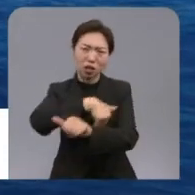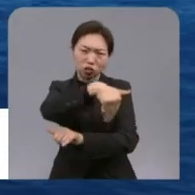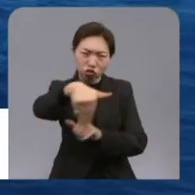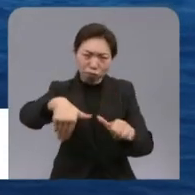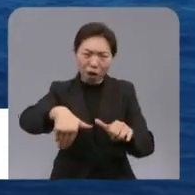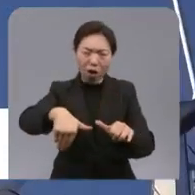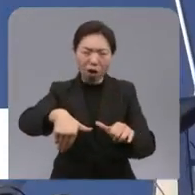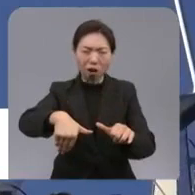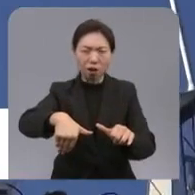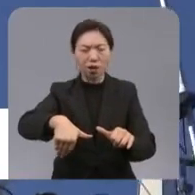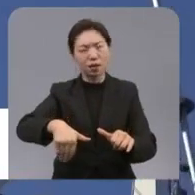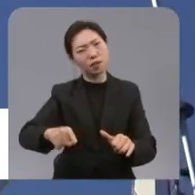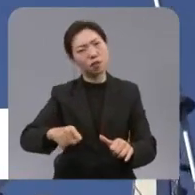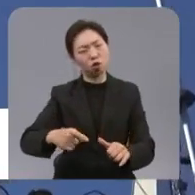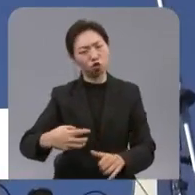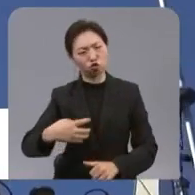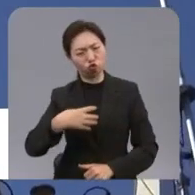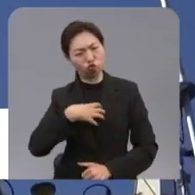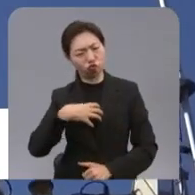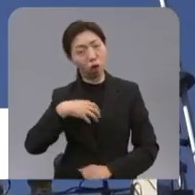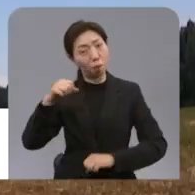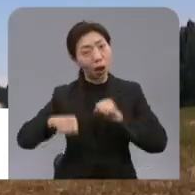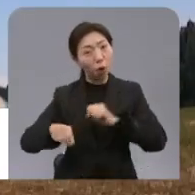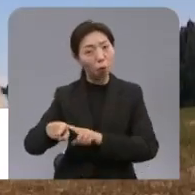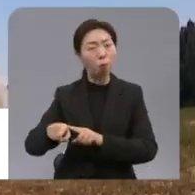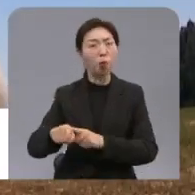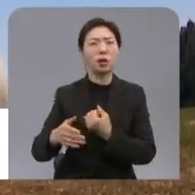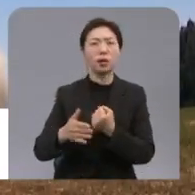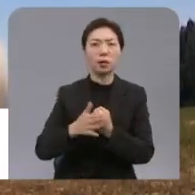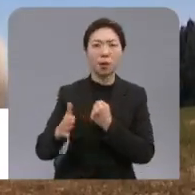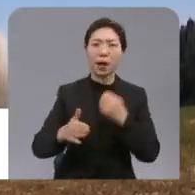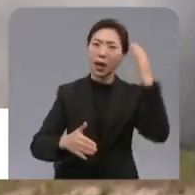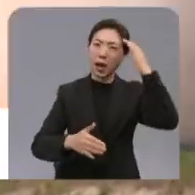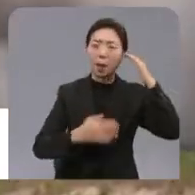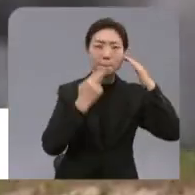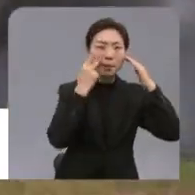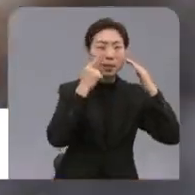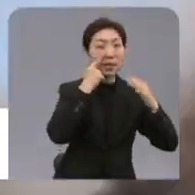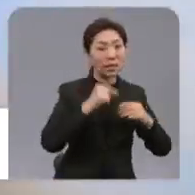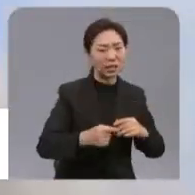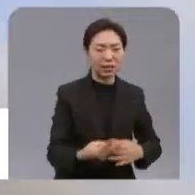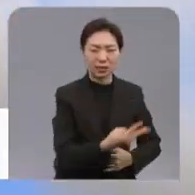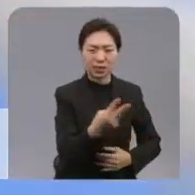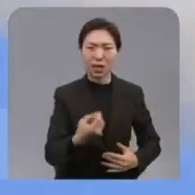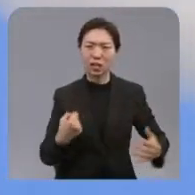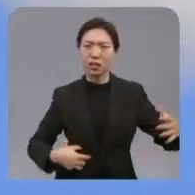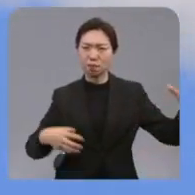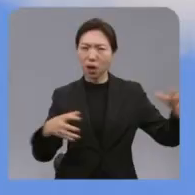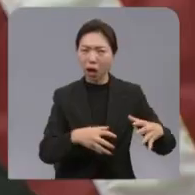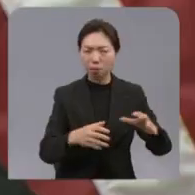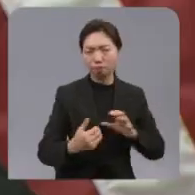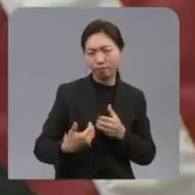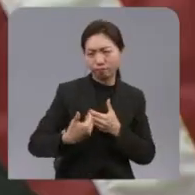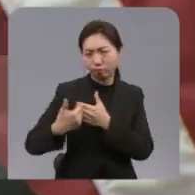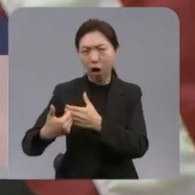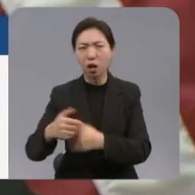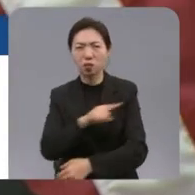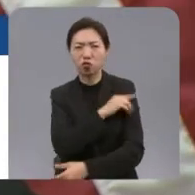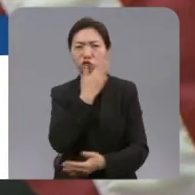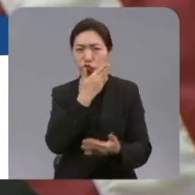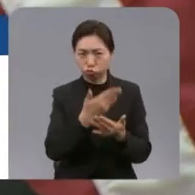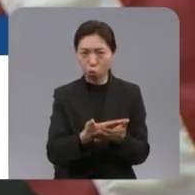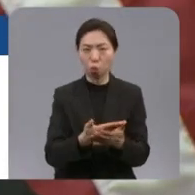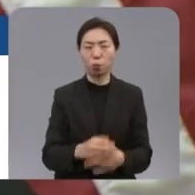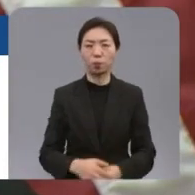て協力を強化していると述べました森時間も北韓が核やミサイルの開発を